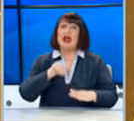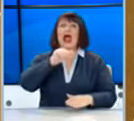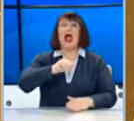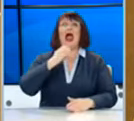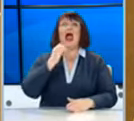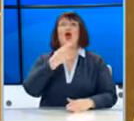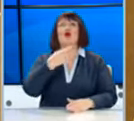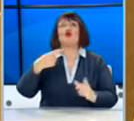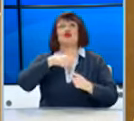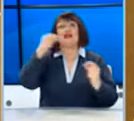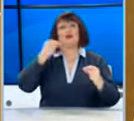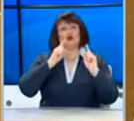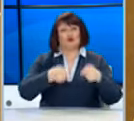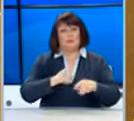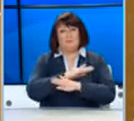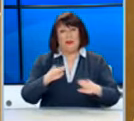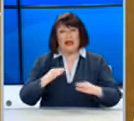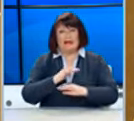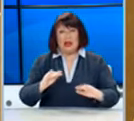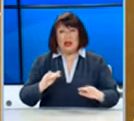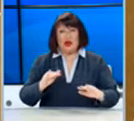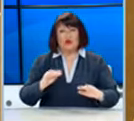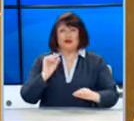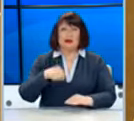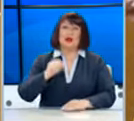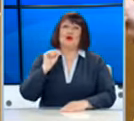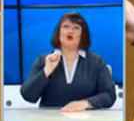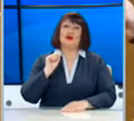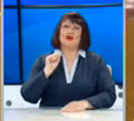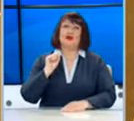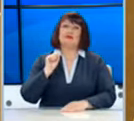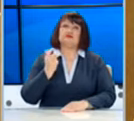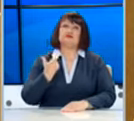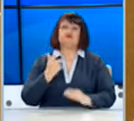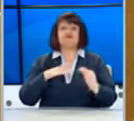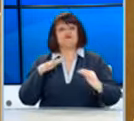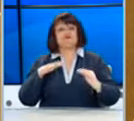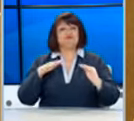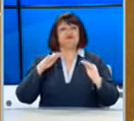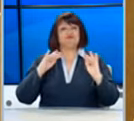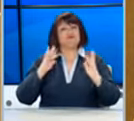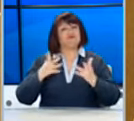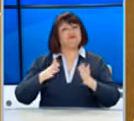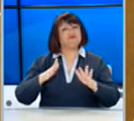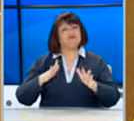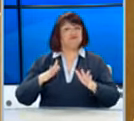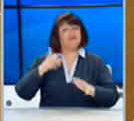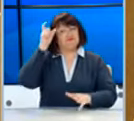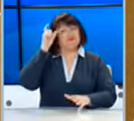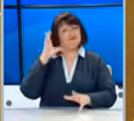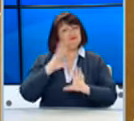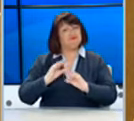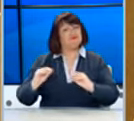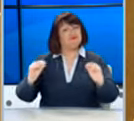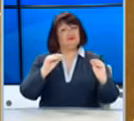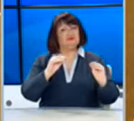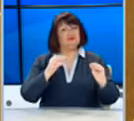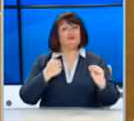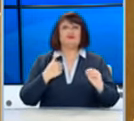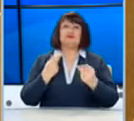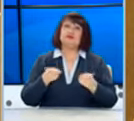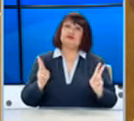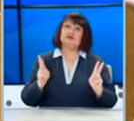Κύπρο οριστική ή όχι, διότι και τέτοια υπονοούμενα ακούσαμε, και βεβαίως, εάν το επιτρέπει